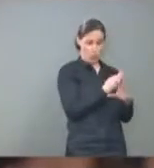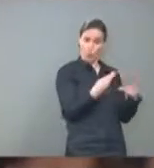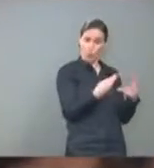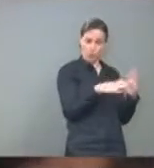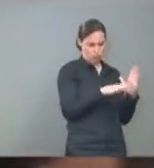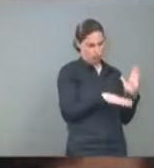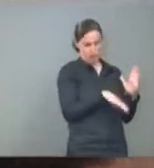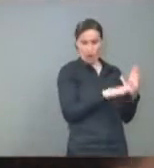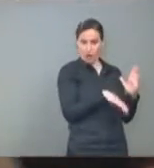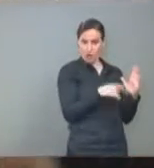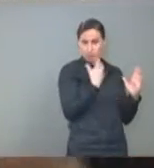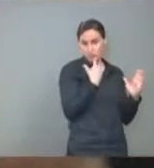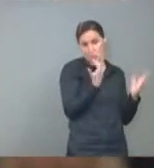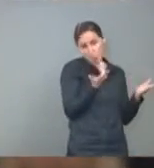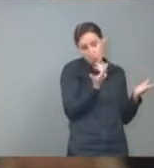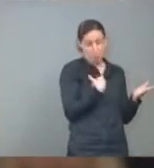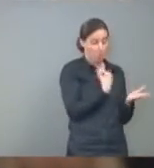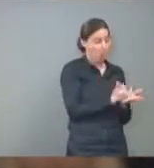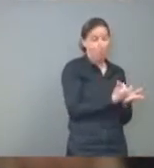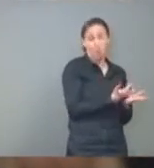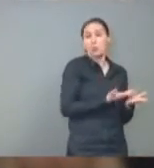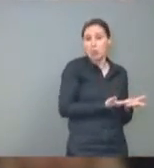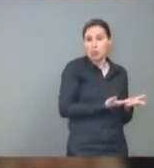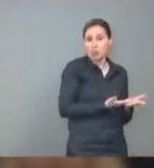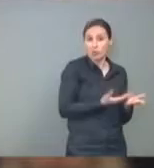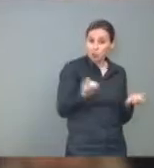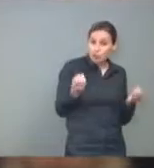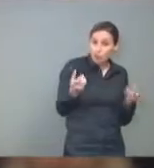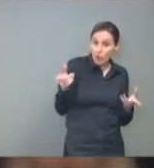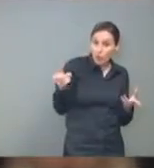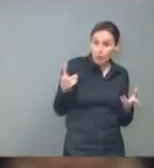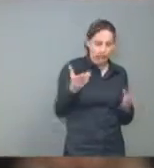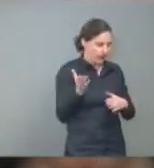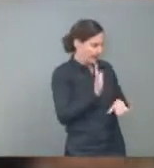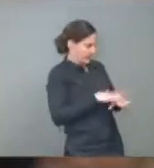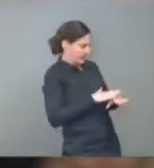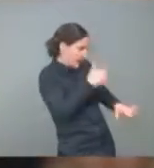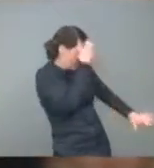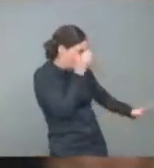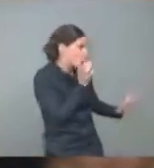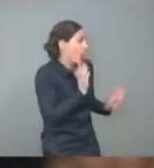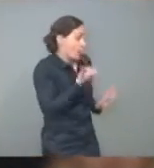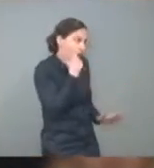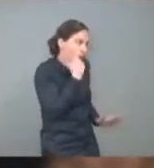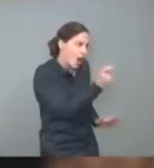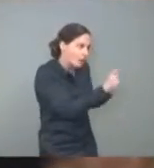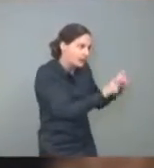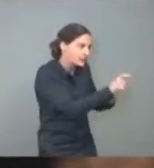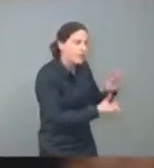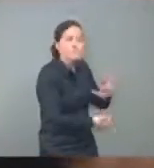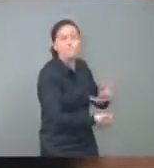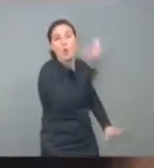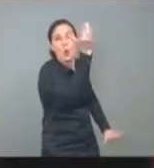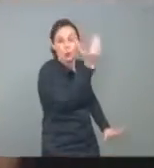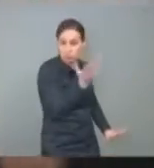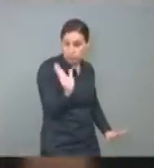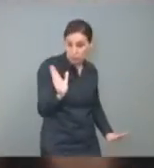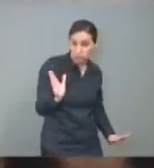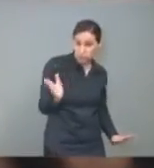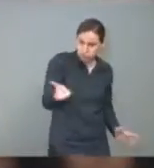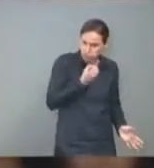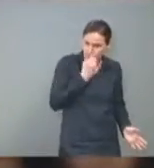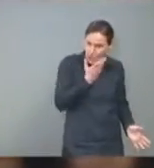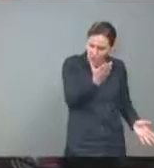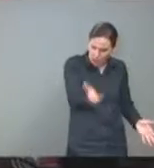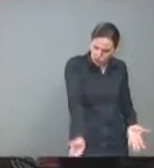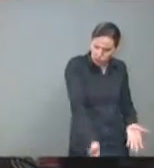Mélenchon, ils vont se sauver. Bon, ben, s'ils font du tourisme, moi, je leur dis bon voyage. Mais pour ce qui est de l'argent, vous savez comment on va s'y